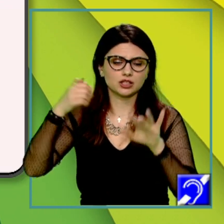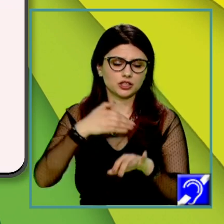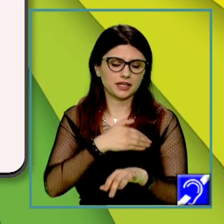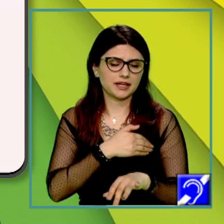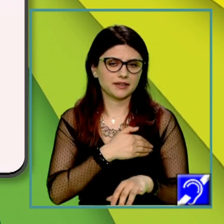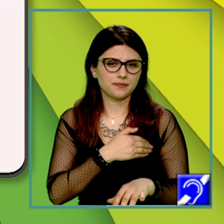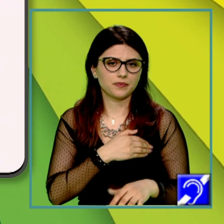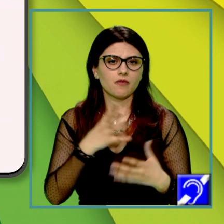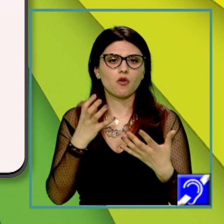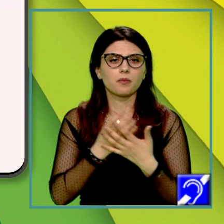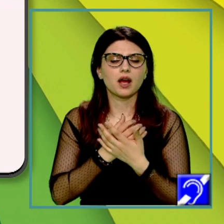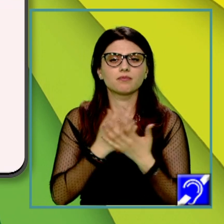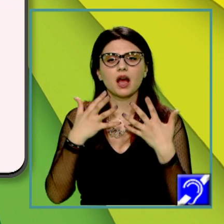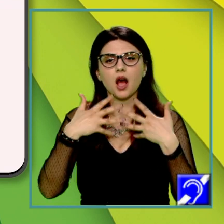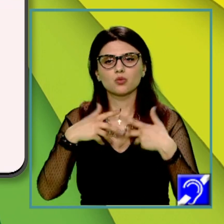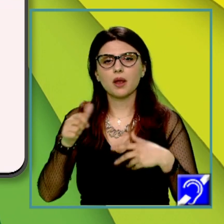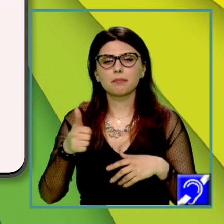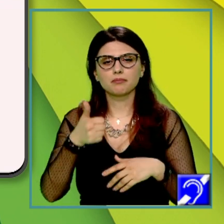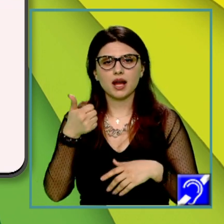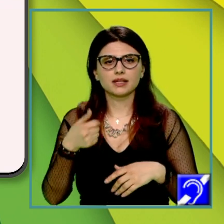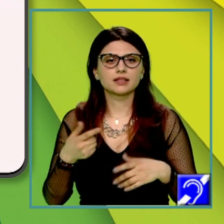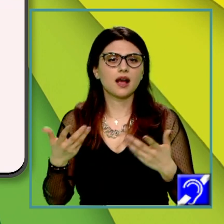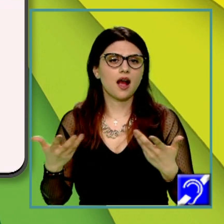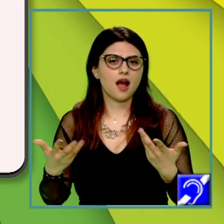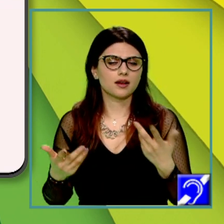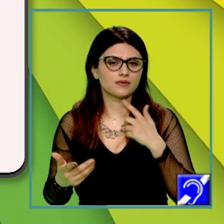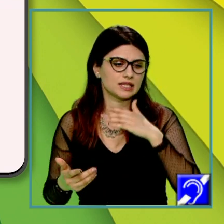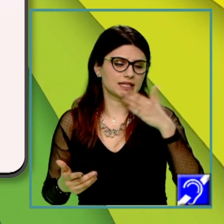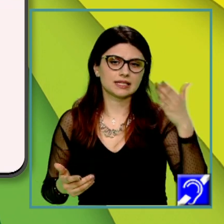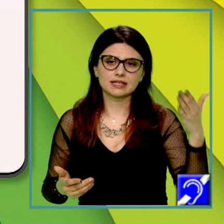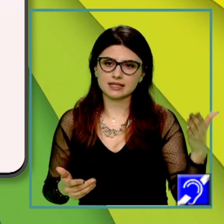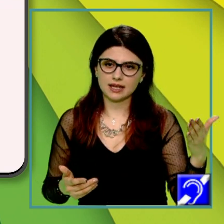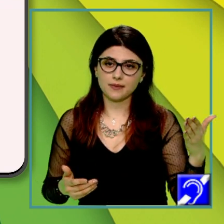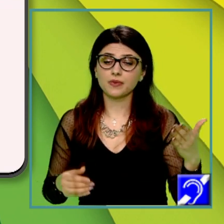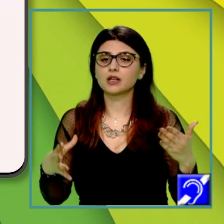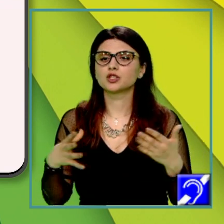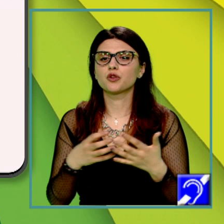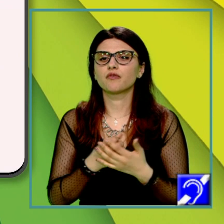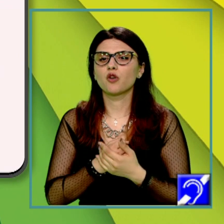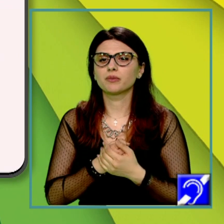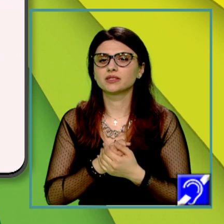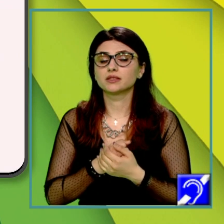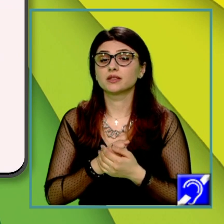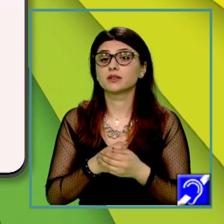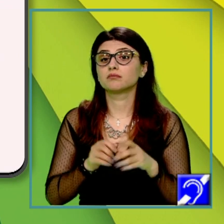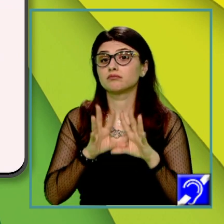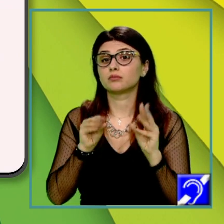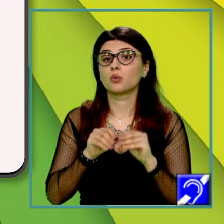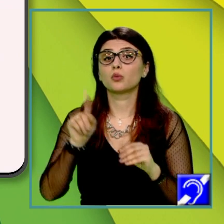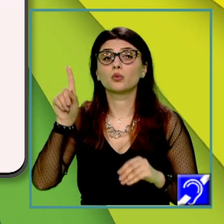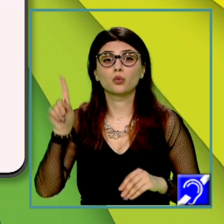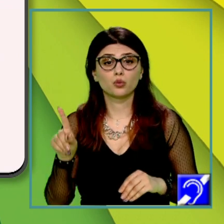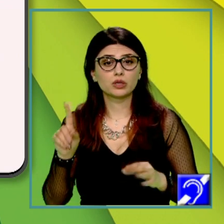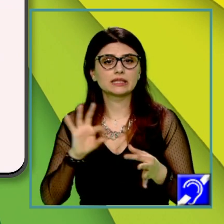vom calcula mai întâi membru din stânga Egalității și obținem relația 1 sinus de